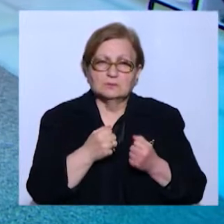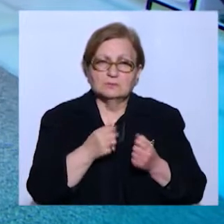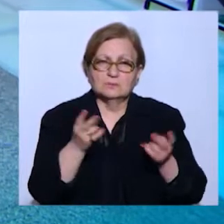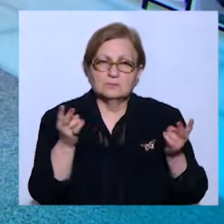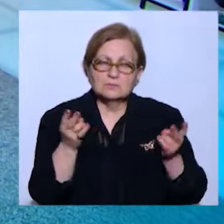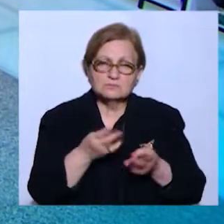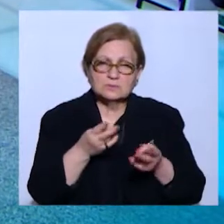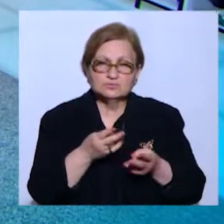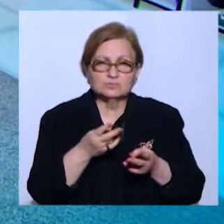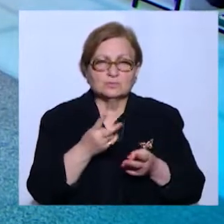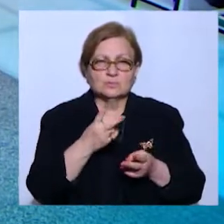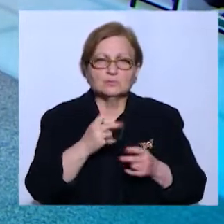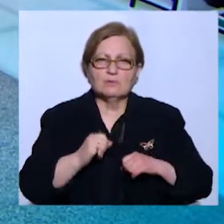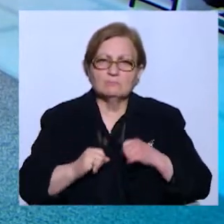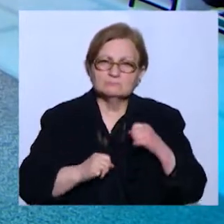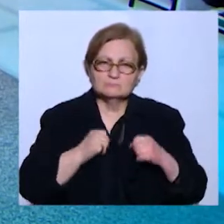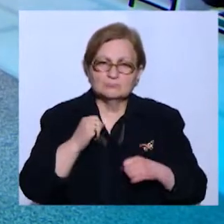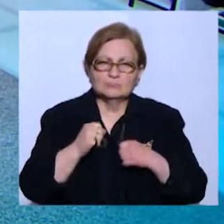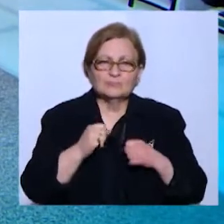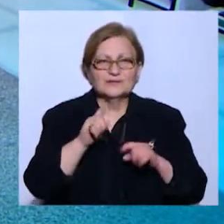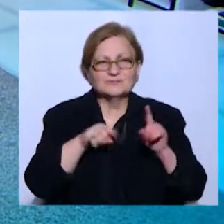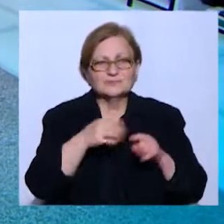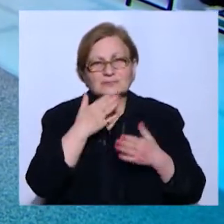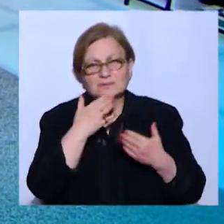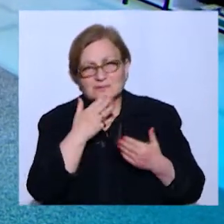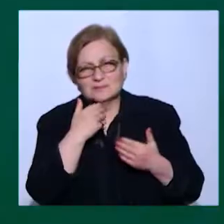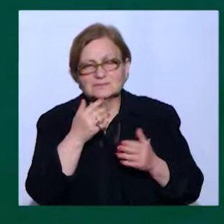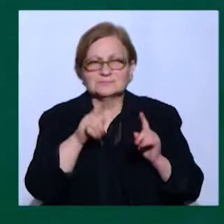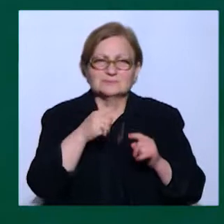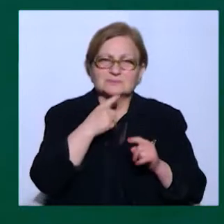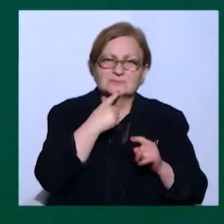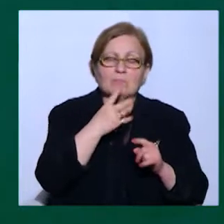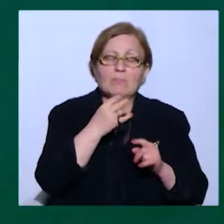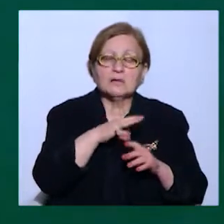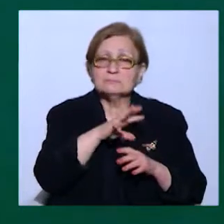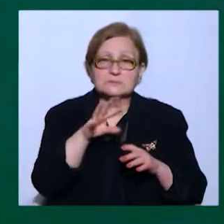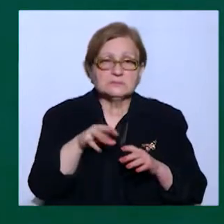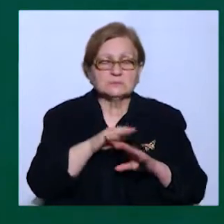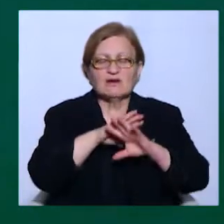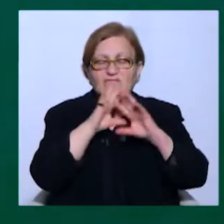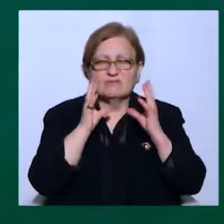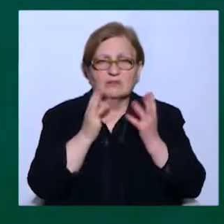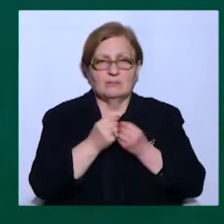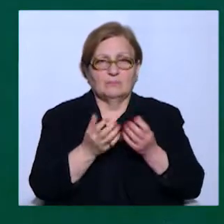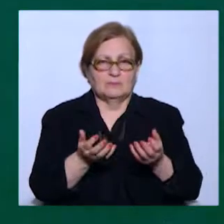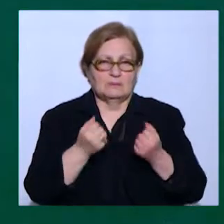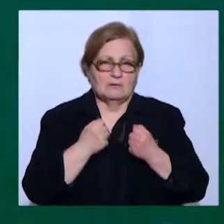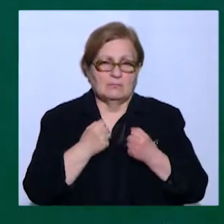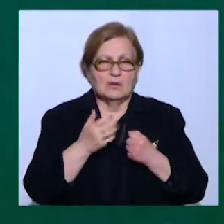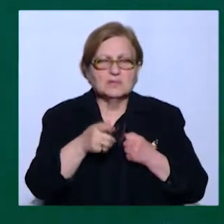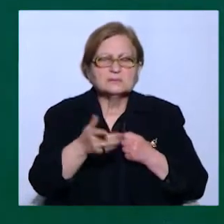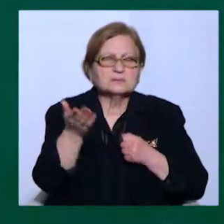ამისათვის მონდომება, რაღაცა იოლად გამოდის, რაღაცა ზედად გამოდის, მაგრამ ყველაფერი გამოდის. ეს არის გათვლილი დიდი ხნის